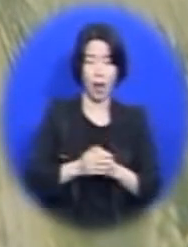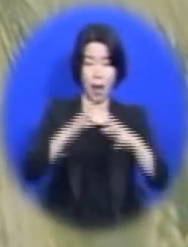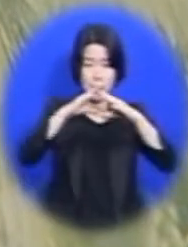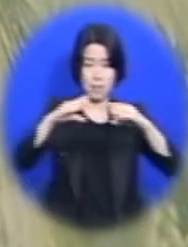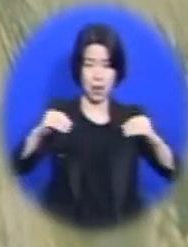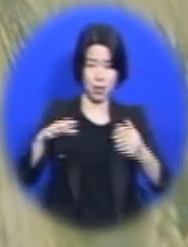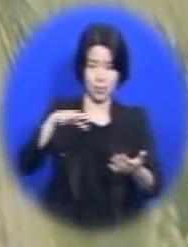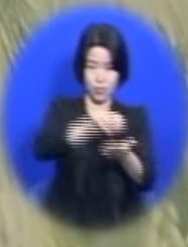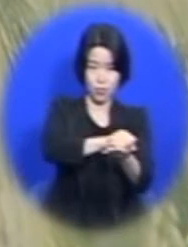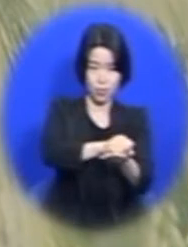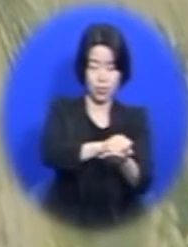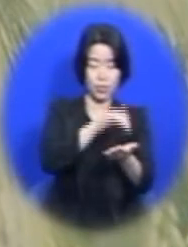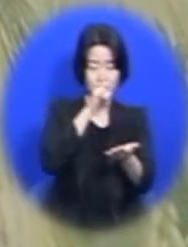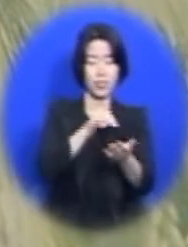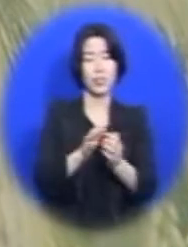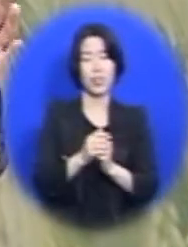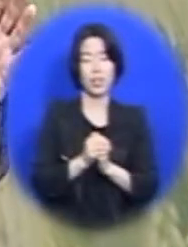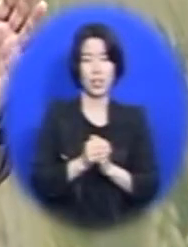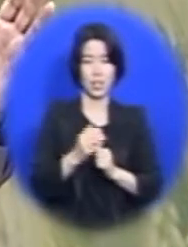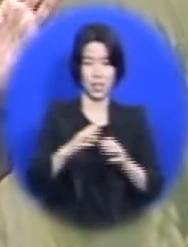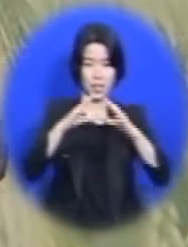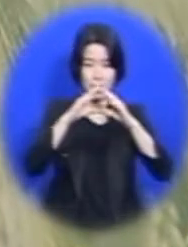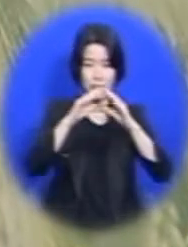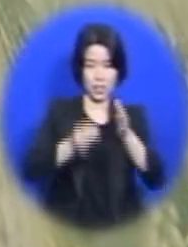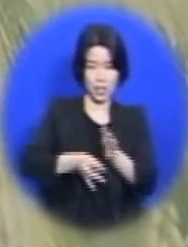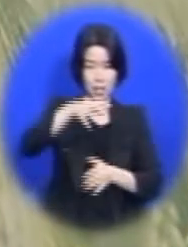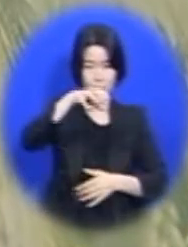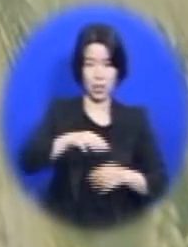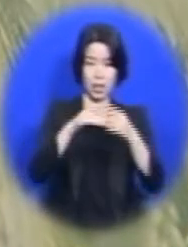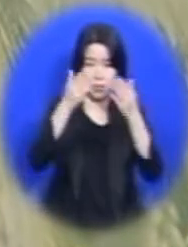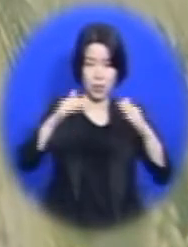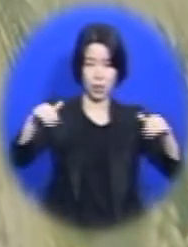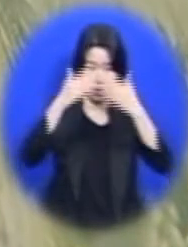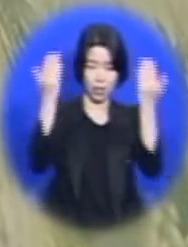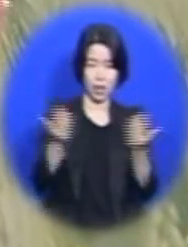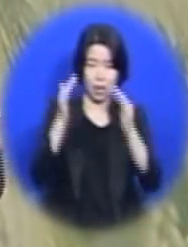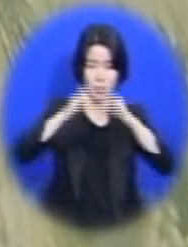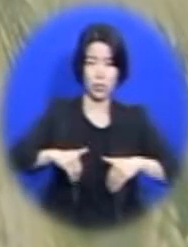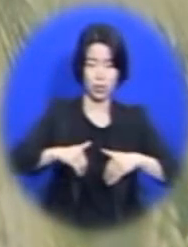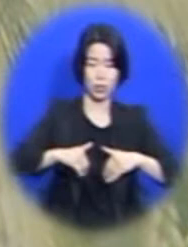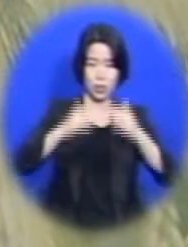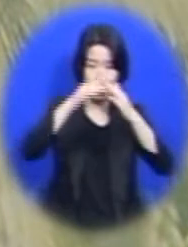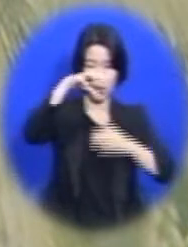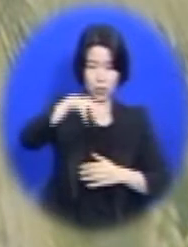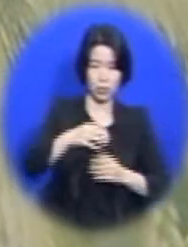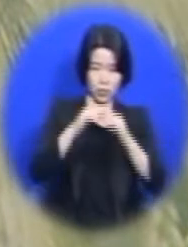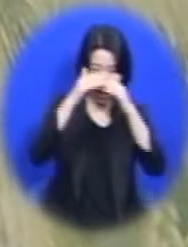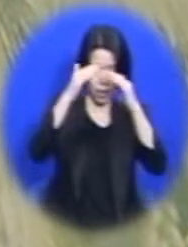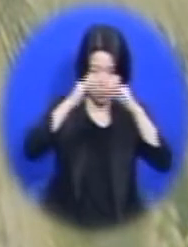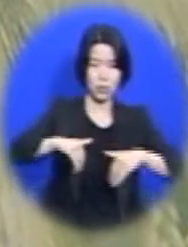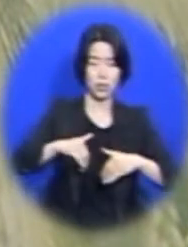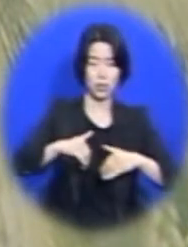바벨론에 점령당했습니다. 예루살렘 성벽은 다 무너지고 예루살렘 성전도 다 무너지고